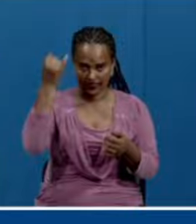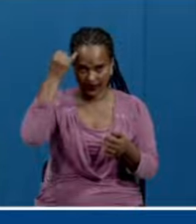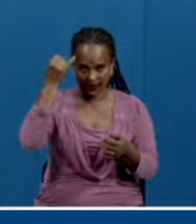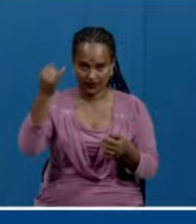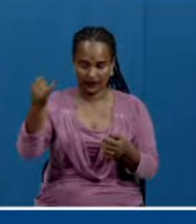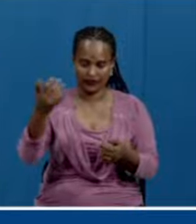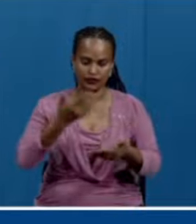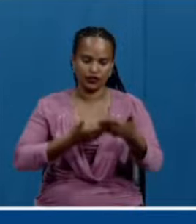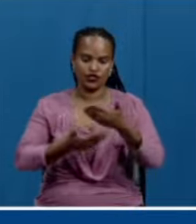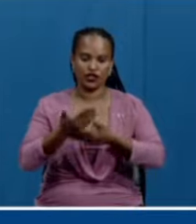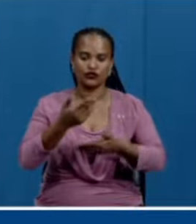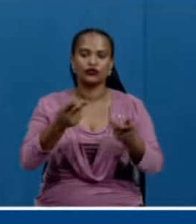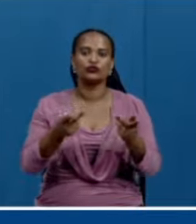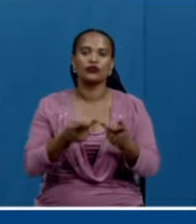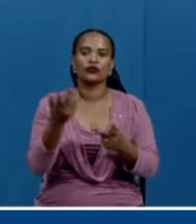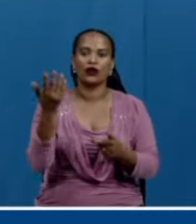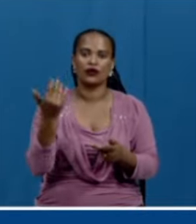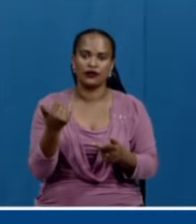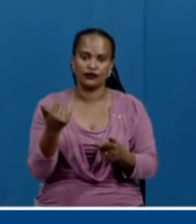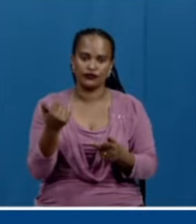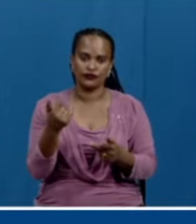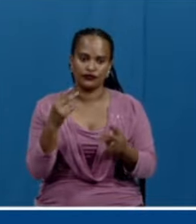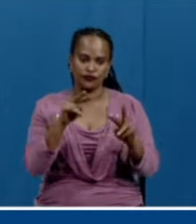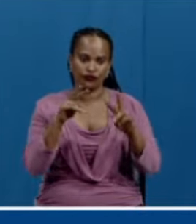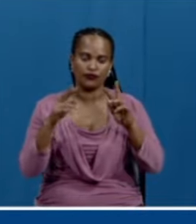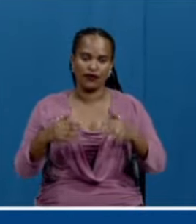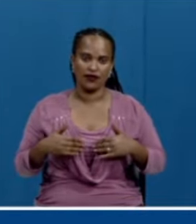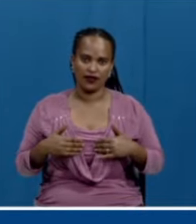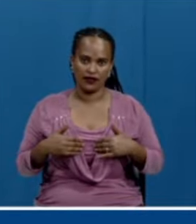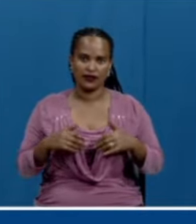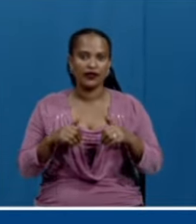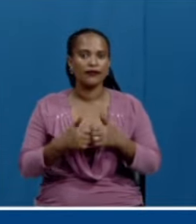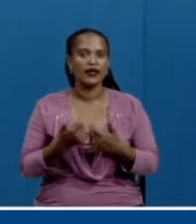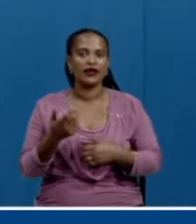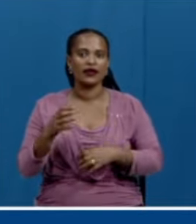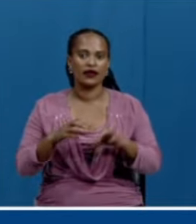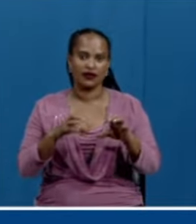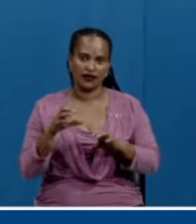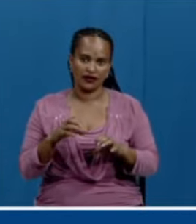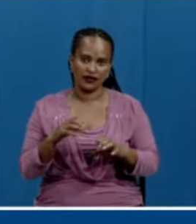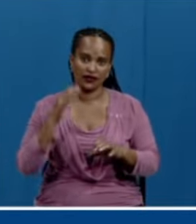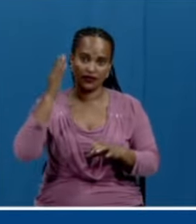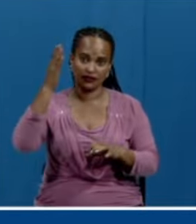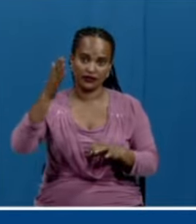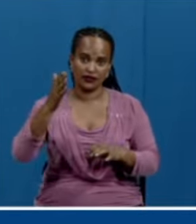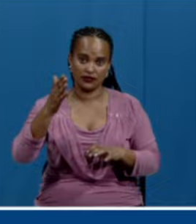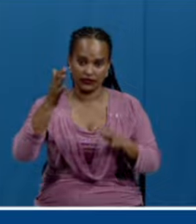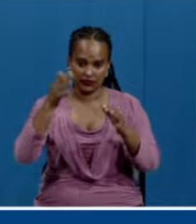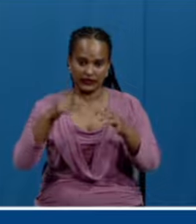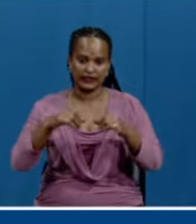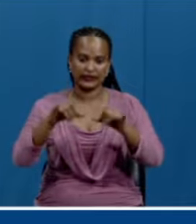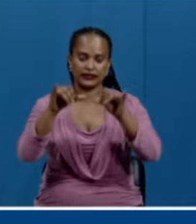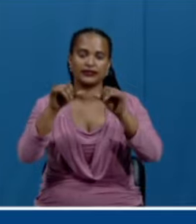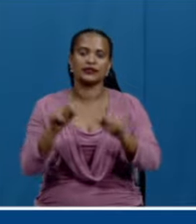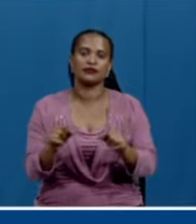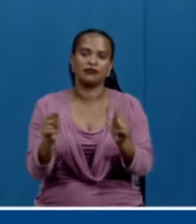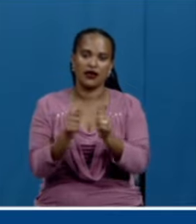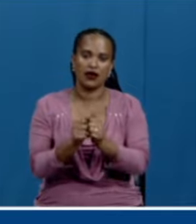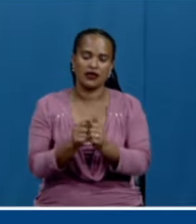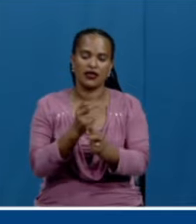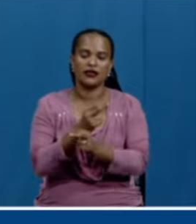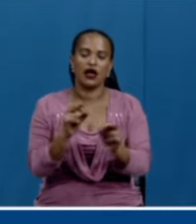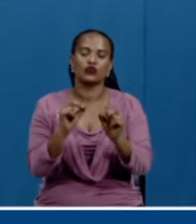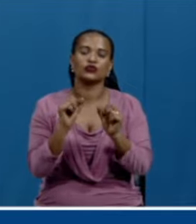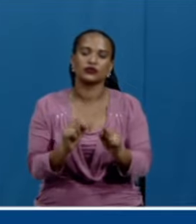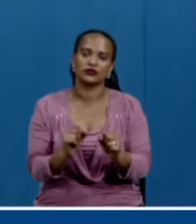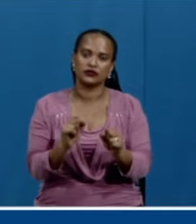حسابات تنشرشر لو بوتا اينيرو مدارك تاع اكالات هاميغيرنا القصالين سغوم نخل هاميغيرنا بحد هوينا نحاول